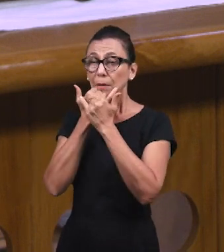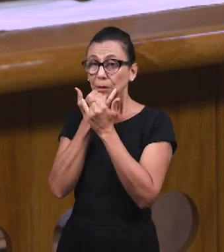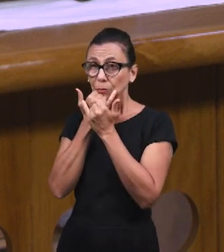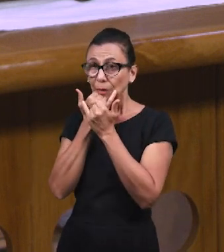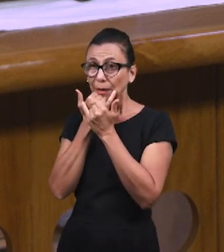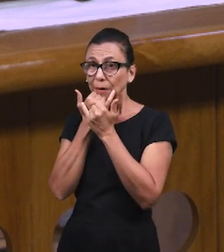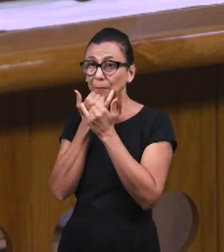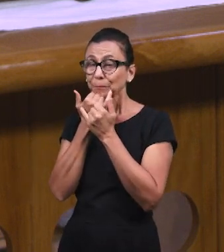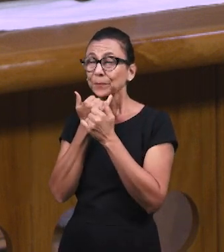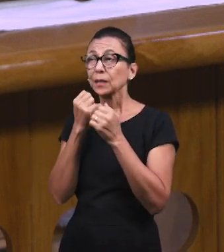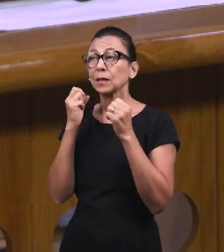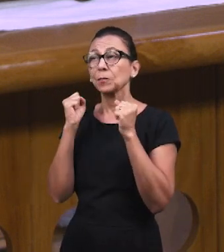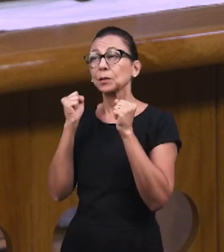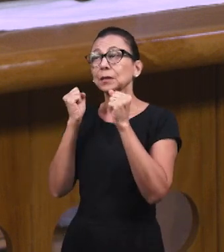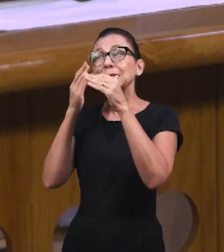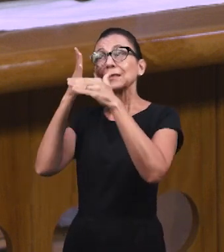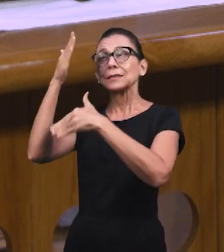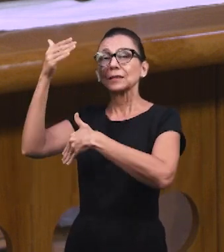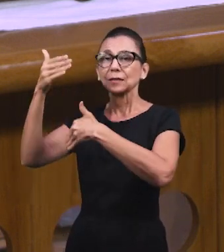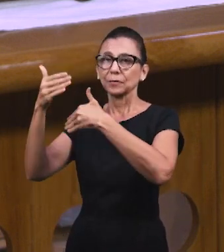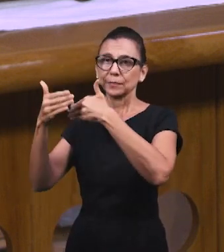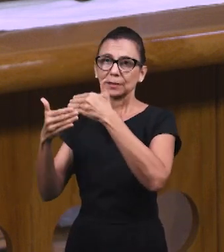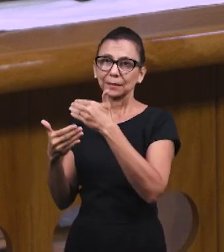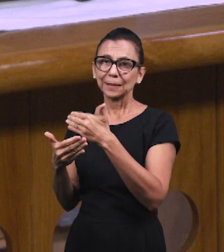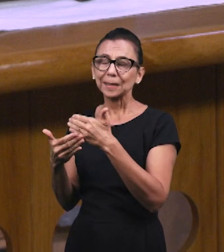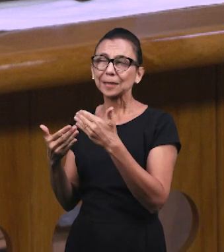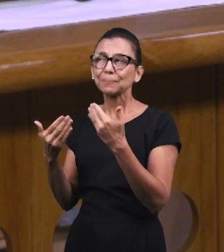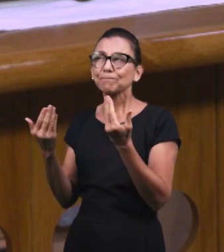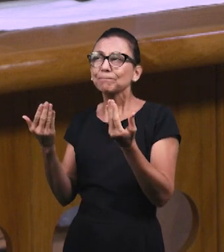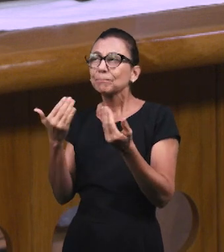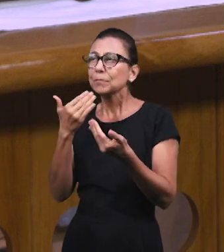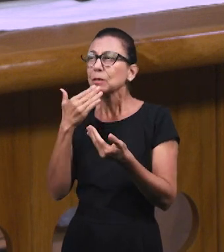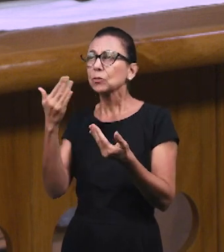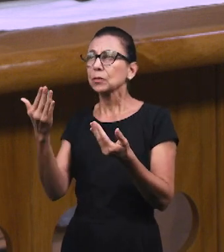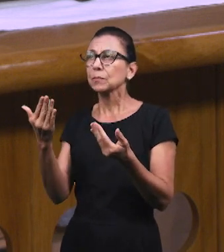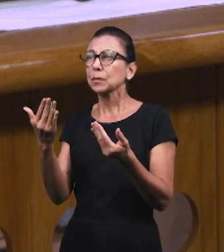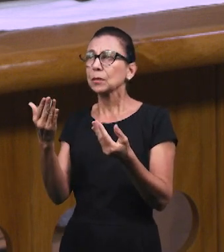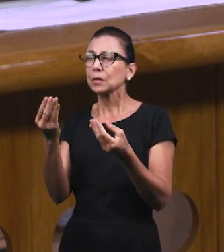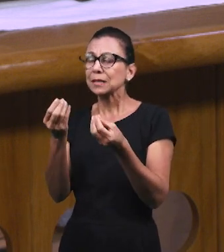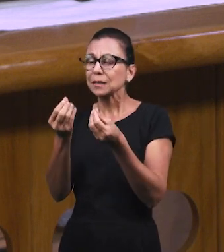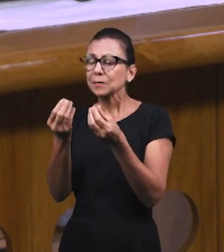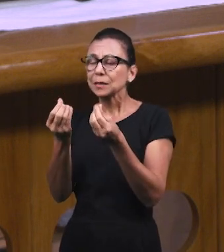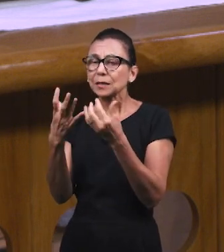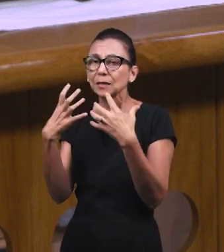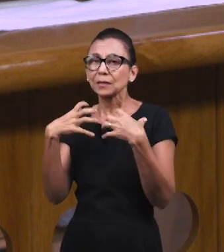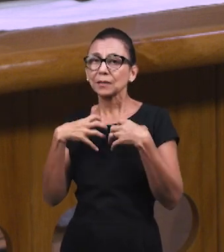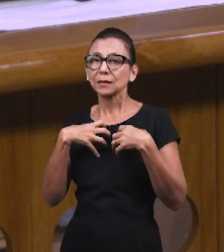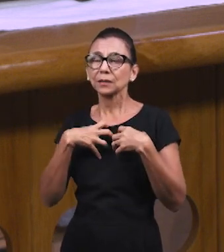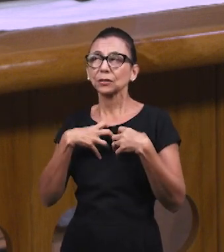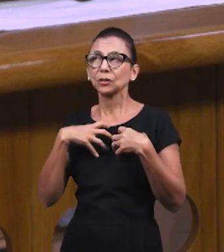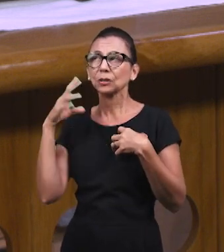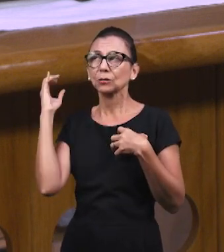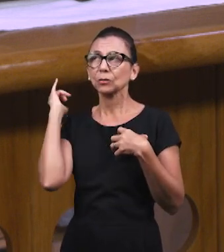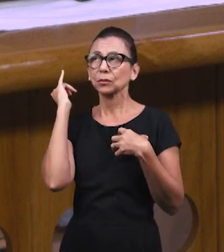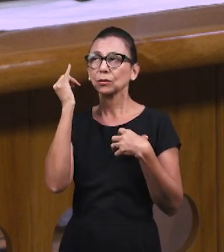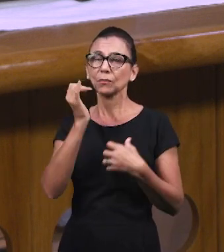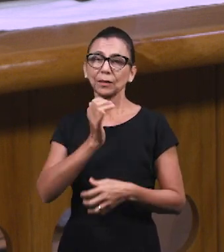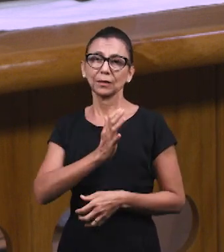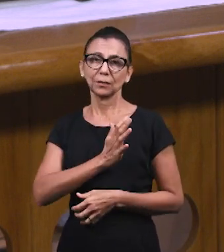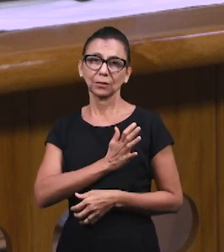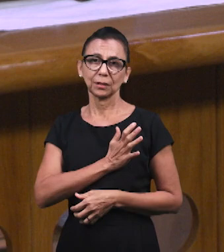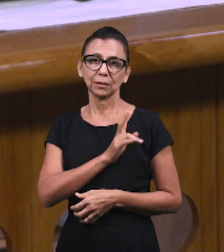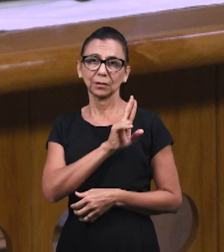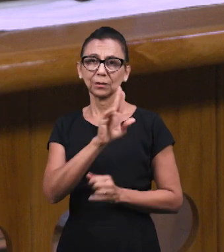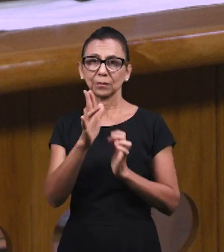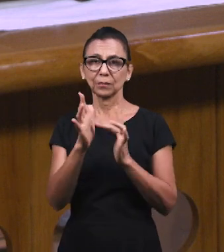et l'accès à ta présence. La condition d'entendre ta voix, d'avoir ton enseignement ce matin. C'est la prière que nous